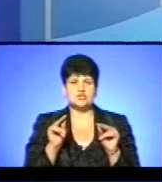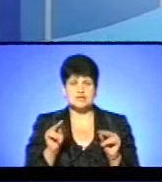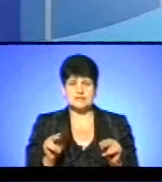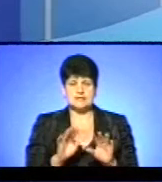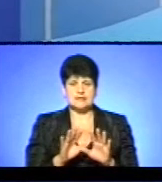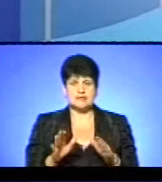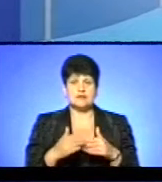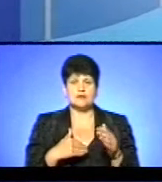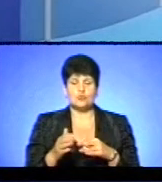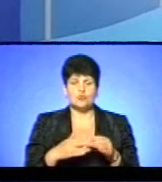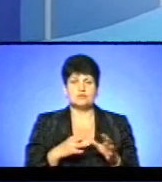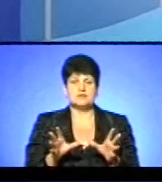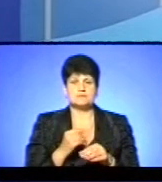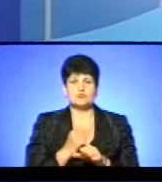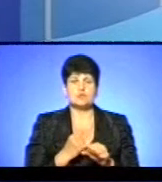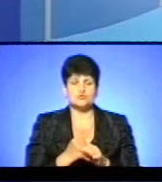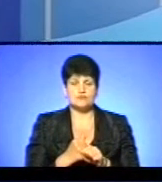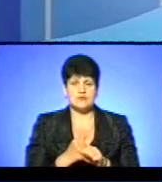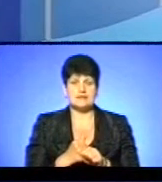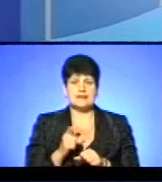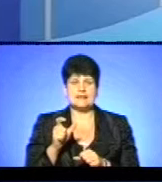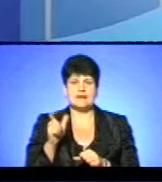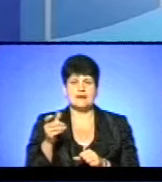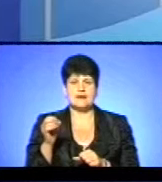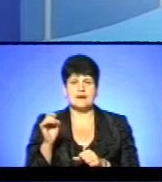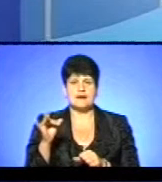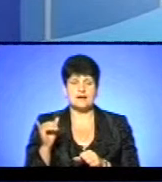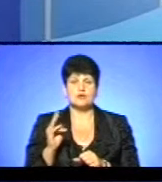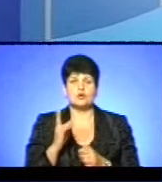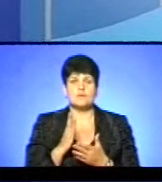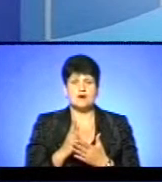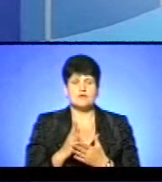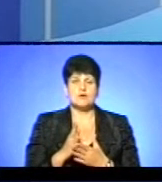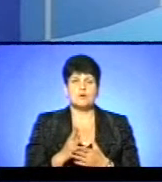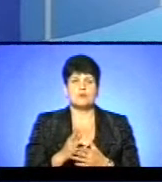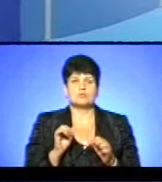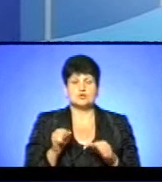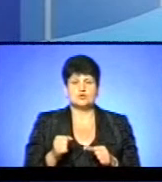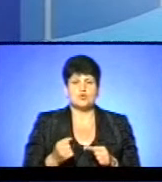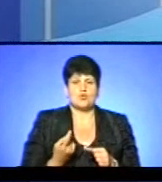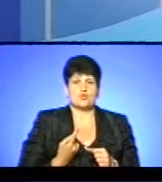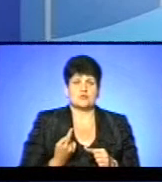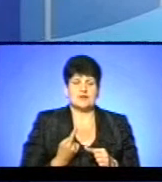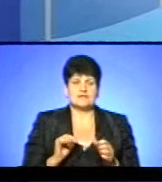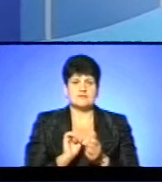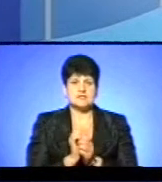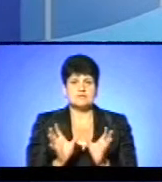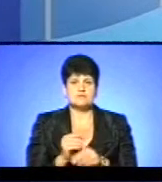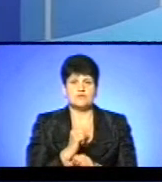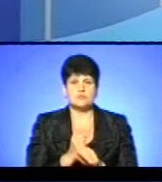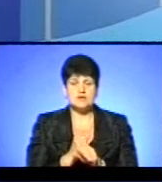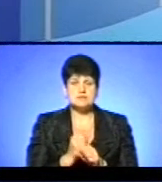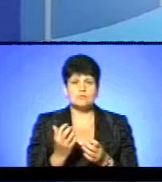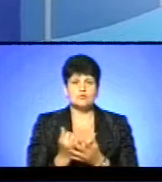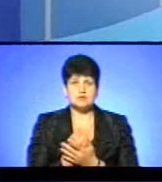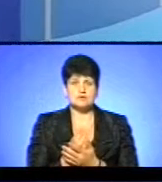з цими самими єгерями, тому ті самі люди, хто мав би охороняти, в тісній співпраці, получалося в них також десь